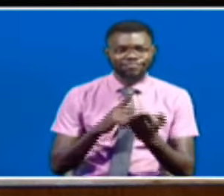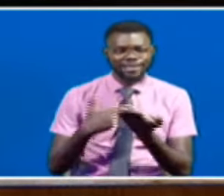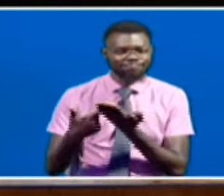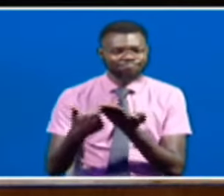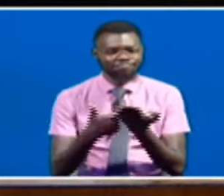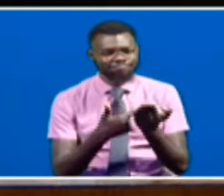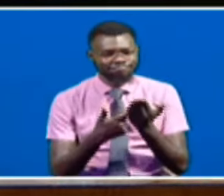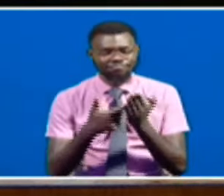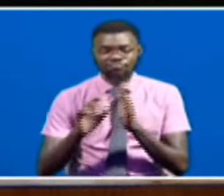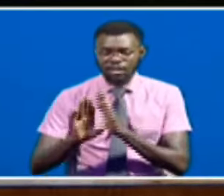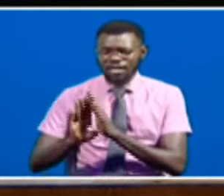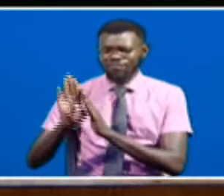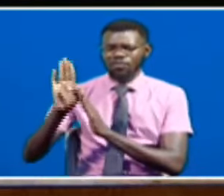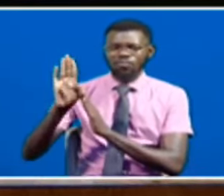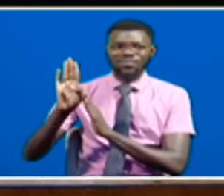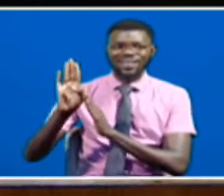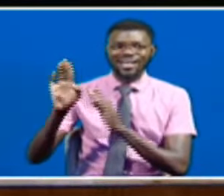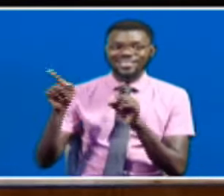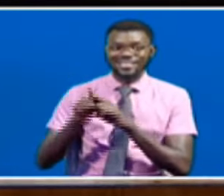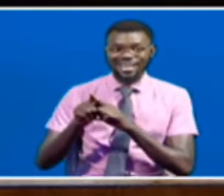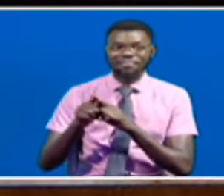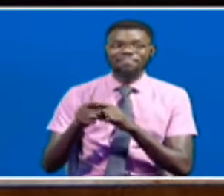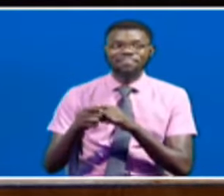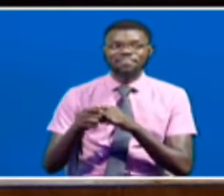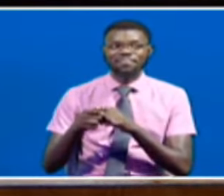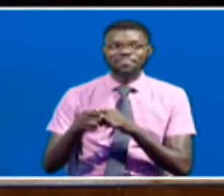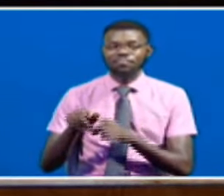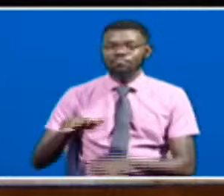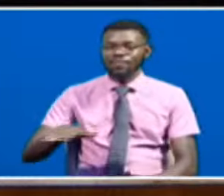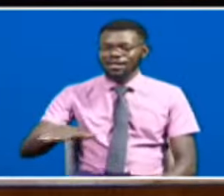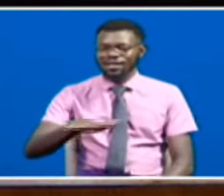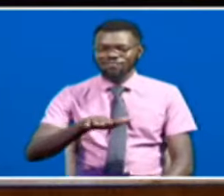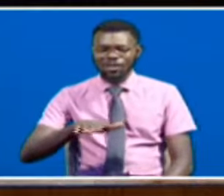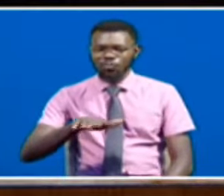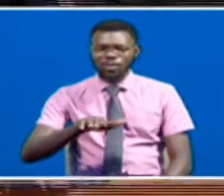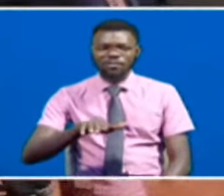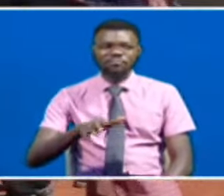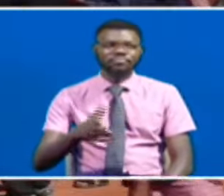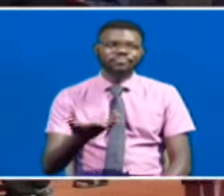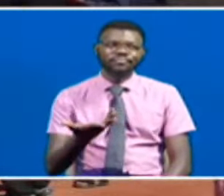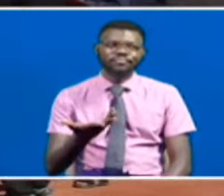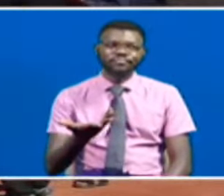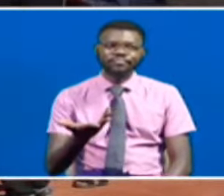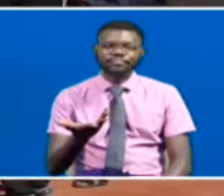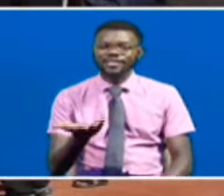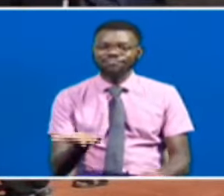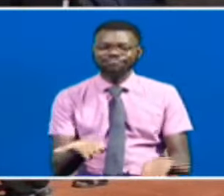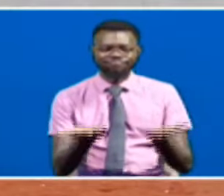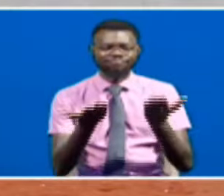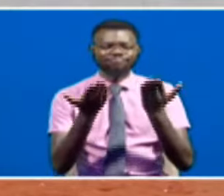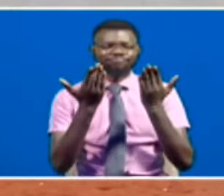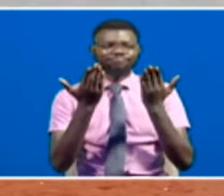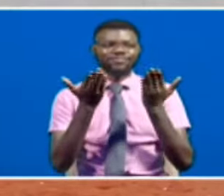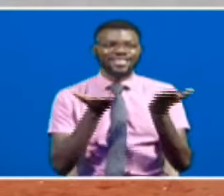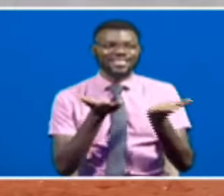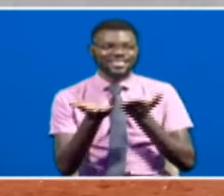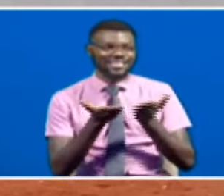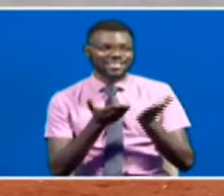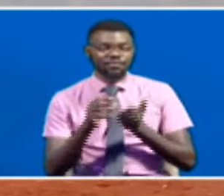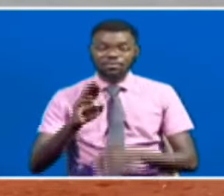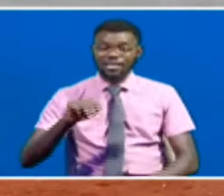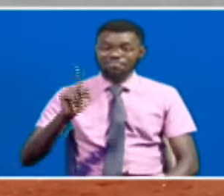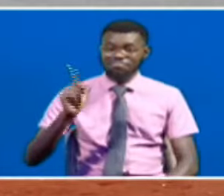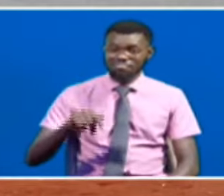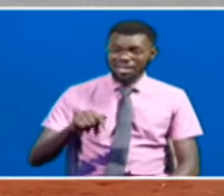ya maendeleo na hatimaye kukuza mazingira ya kuboresha huduma. Akizungumza wakati wa uzinduzi, mbunge wa Wajir